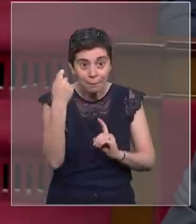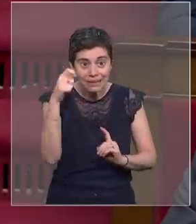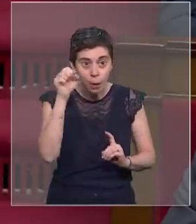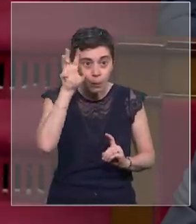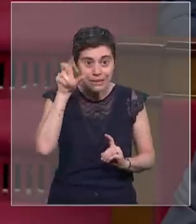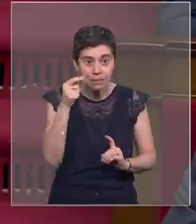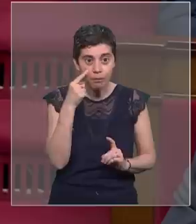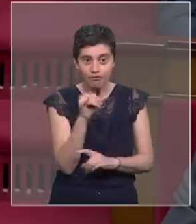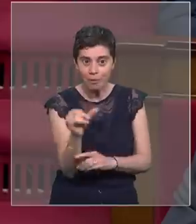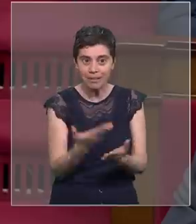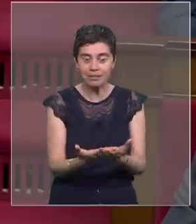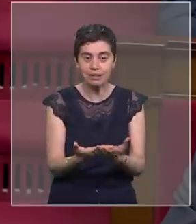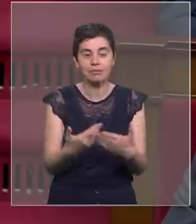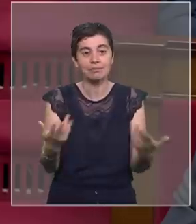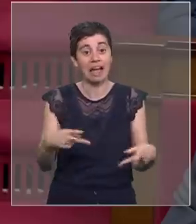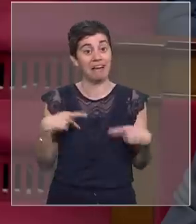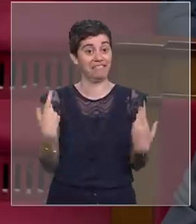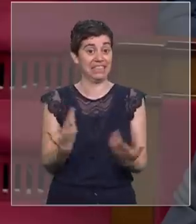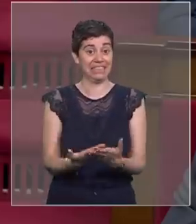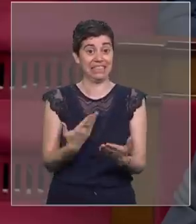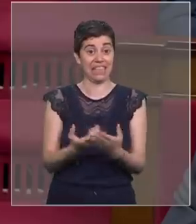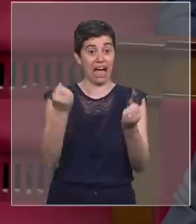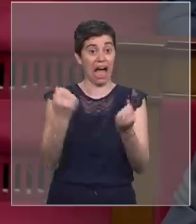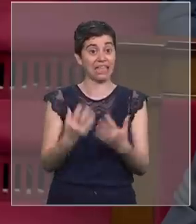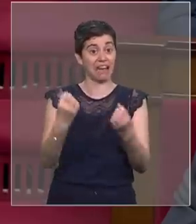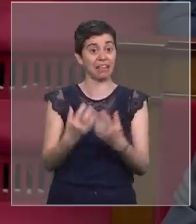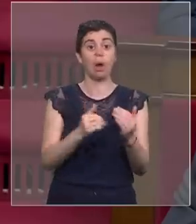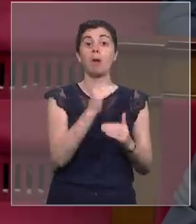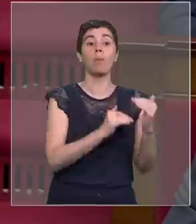de la Polynésie. Mais la vie, après tout, c'est ce qui arrive pendant qu'on fait des plans.